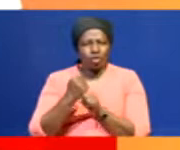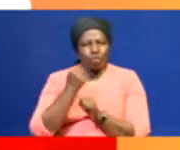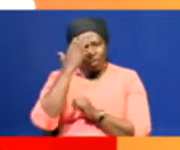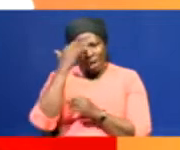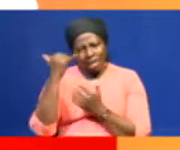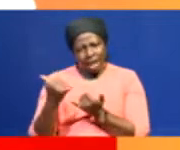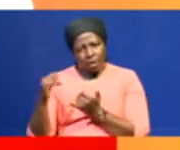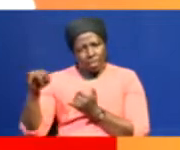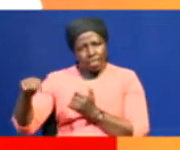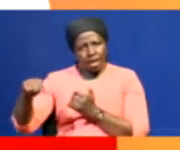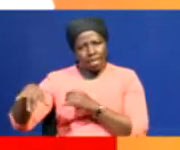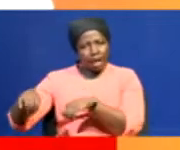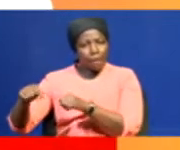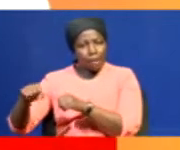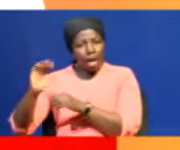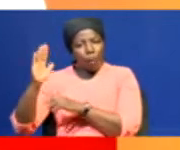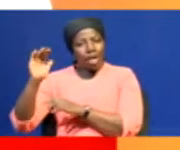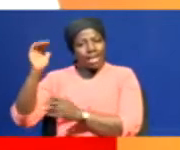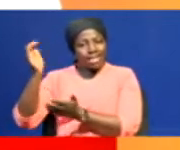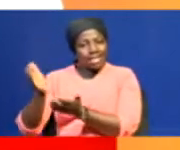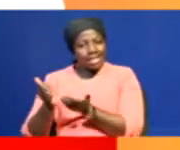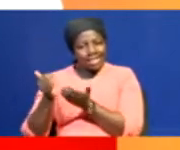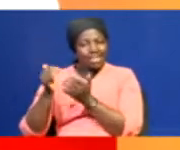yake haitahitaji hizo vitu zingine zote. So kuna madhara na